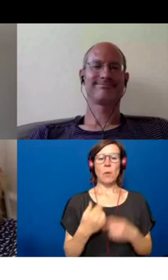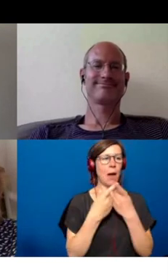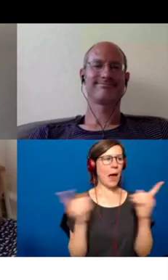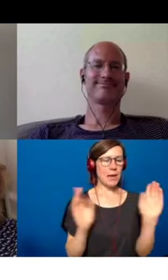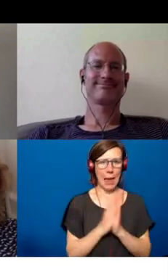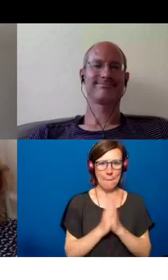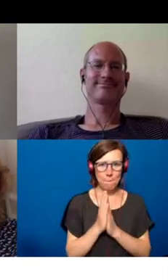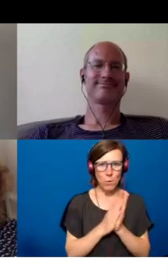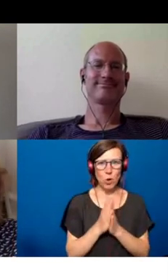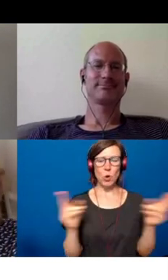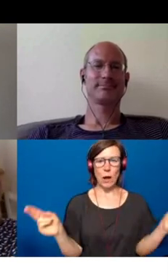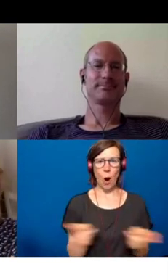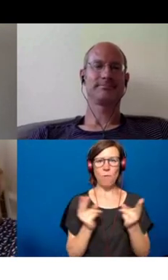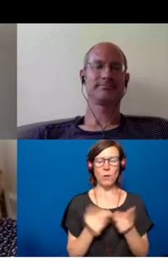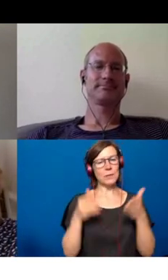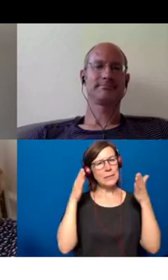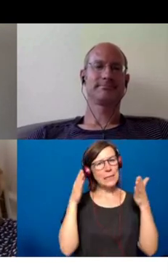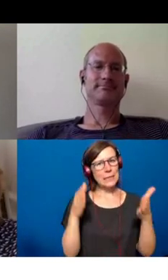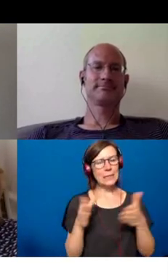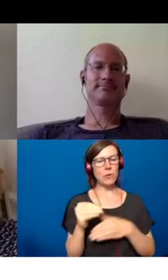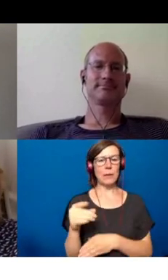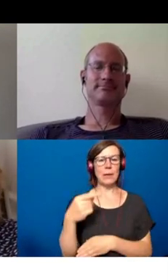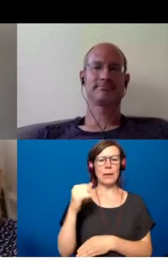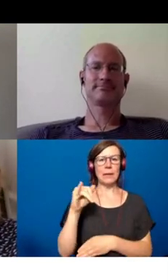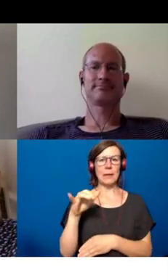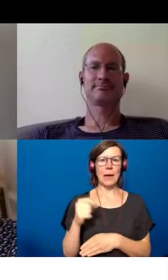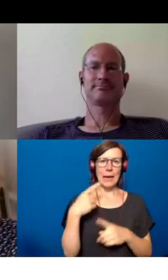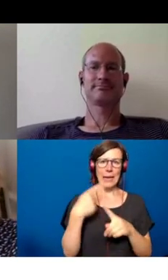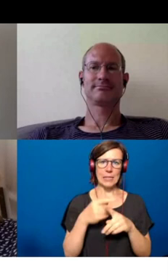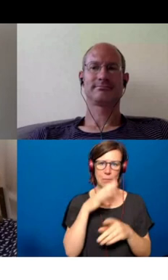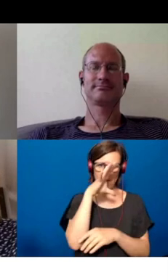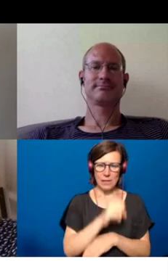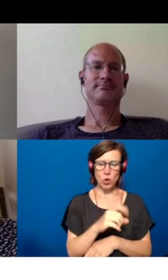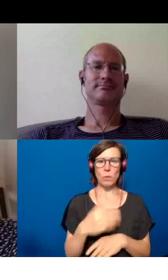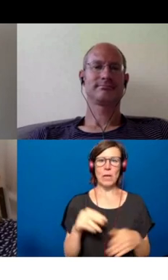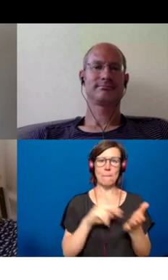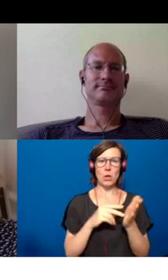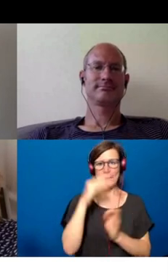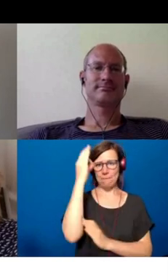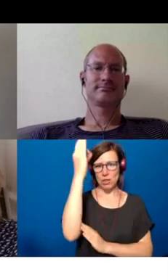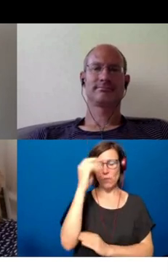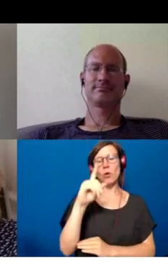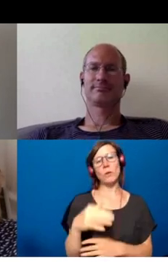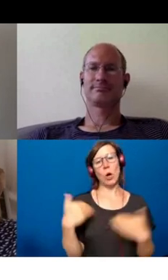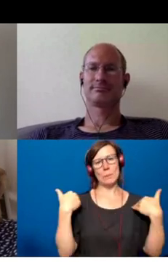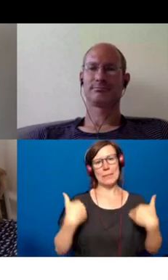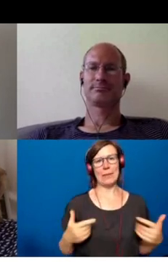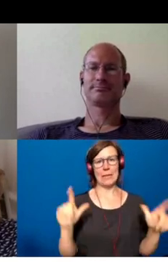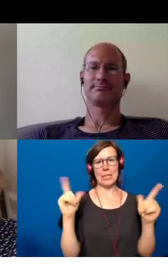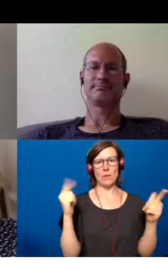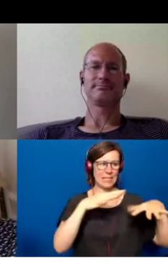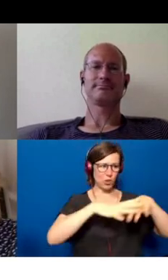ermuntern und auffordern, sich intensiver mit Gaia-X zu befassen und mit Politik, Wissenschaft und natürlich Zivilgesellschaft sich zu